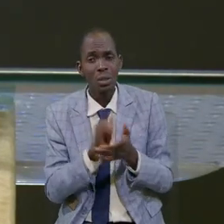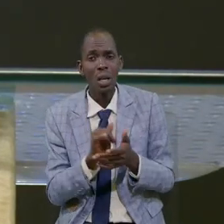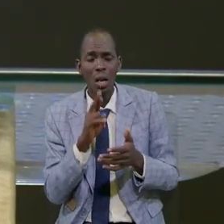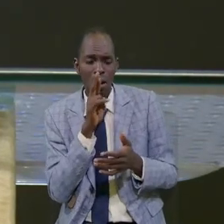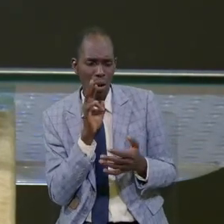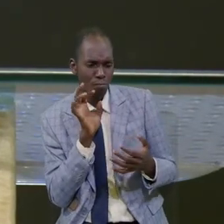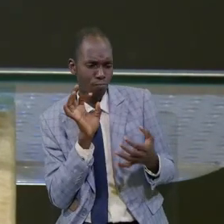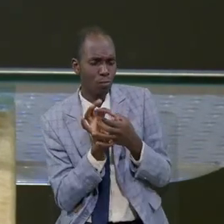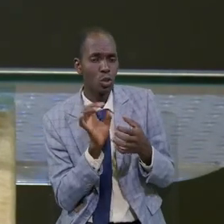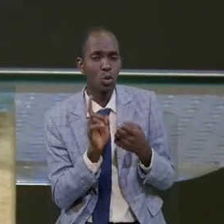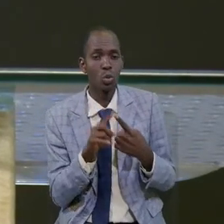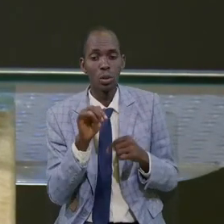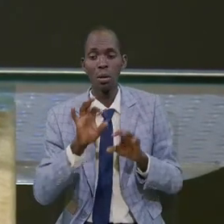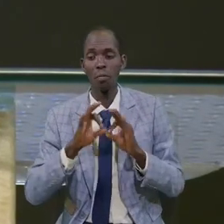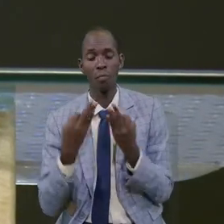gens qui sont là,